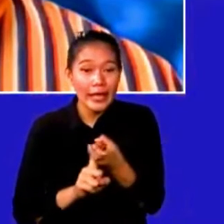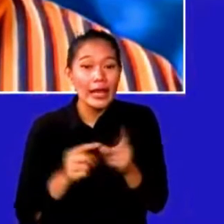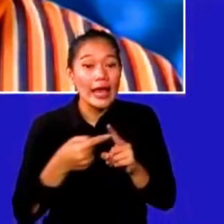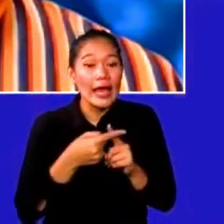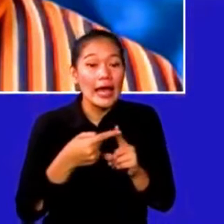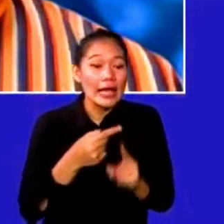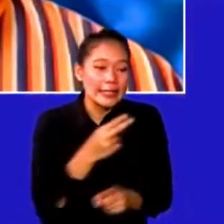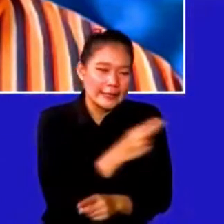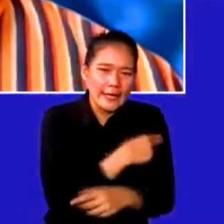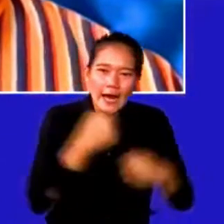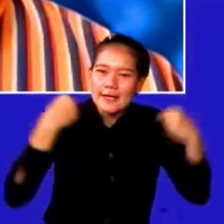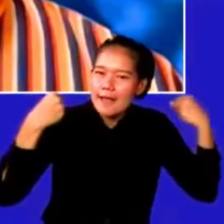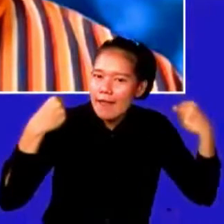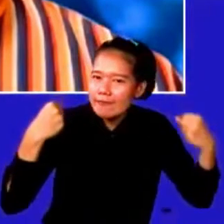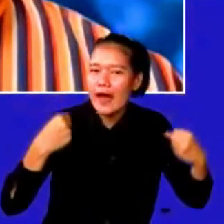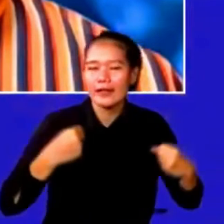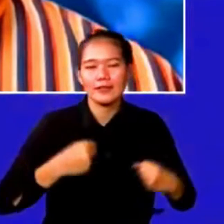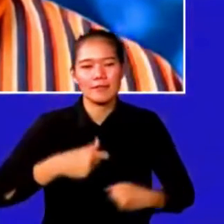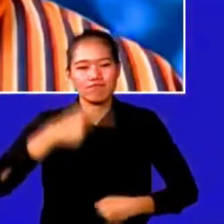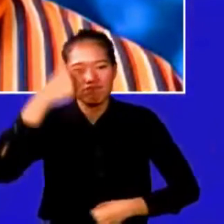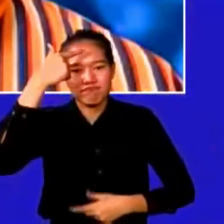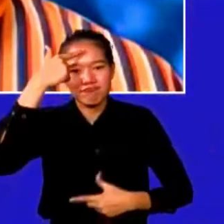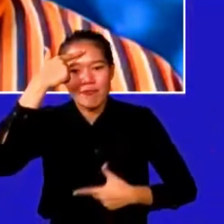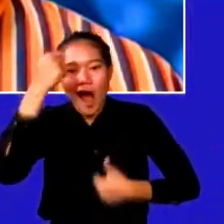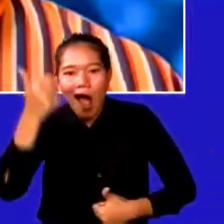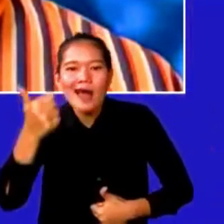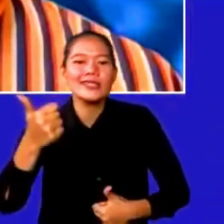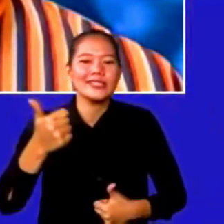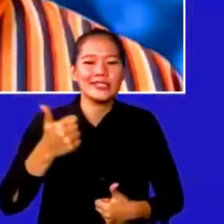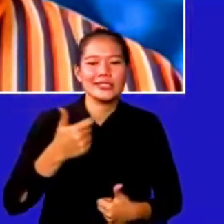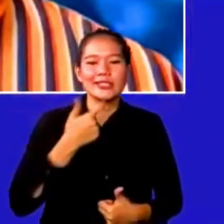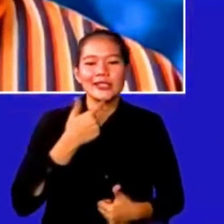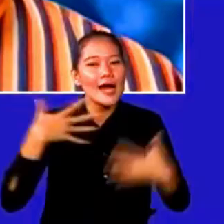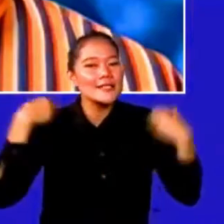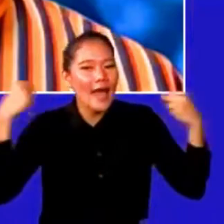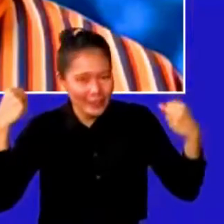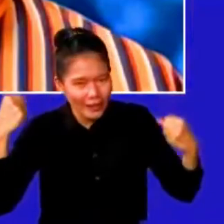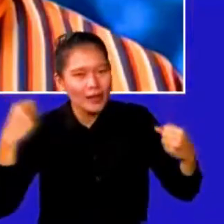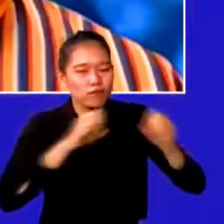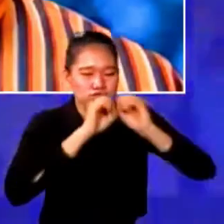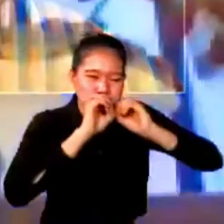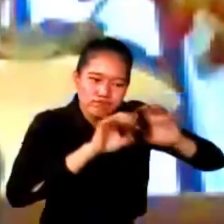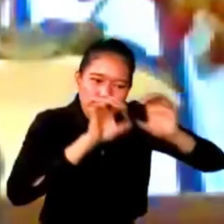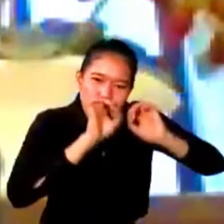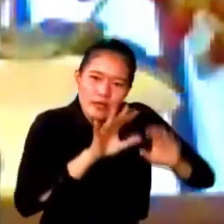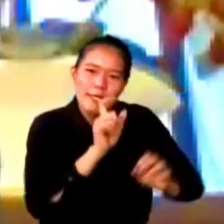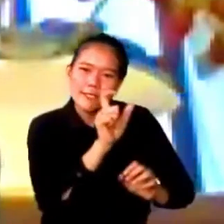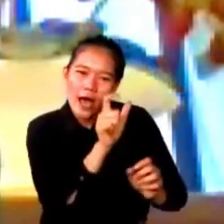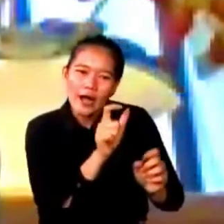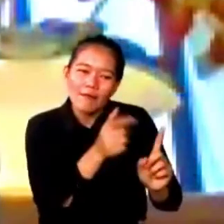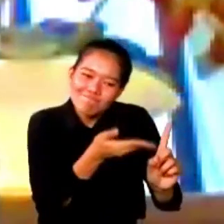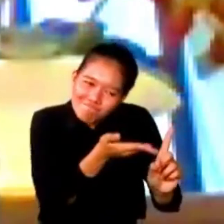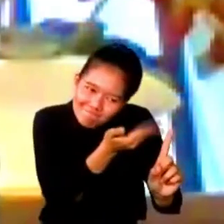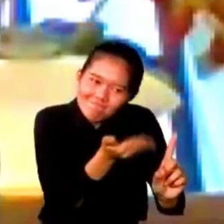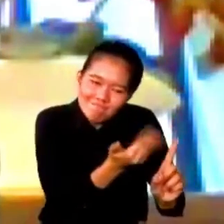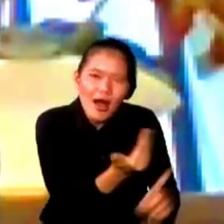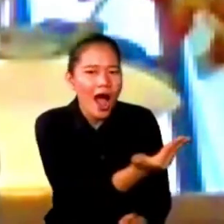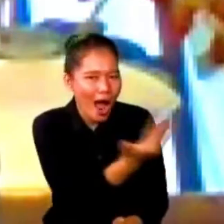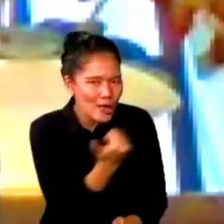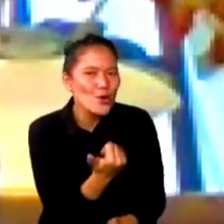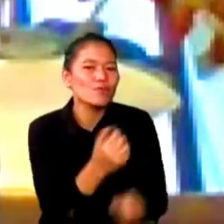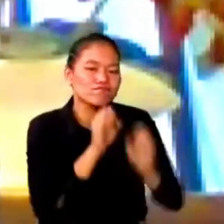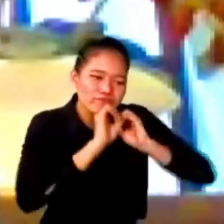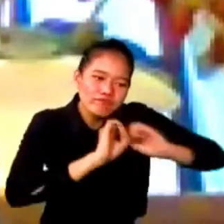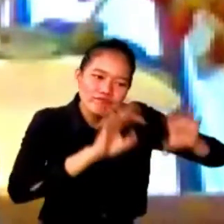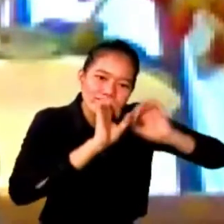dari tenaga kesehatan ahli di bidang epidemiologi memberikan keyakinan dengan pendekatan persuasi dan juga